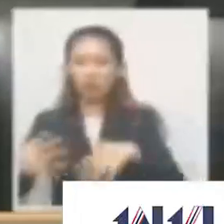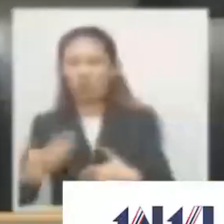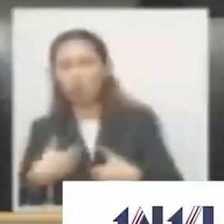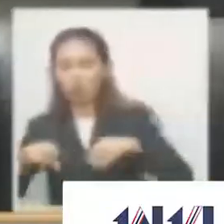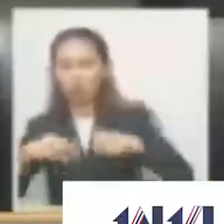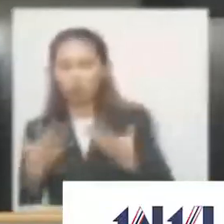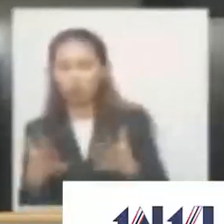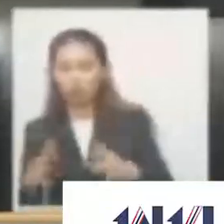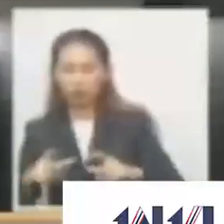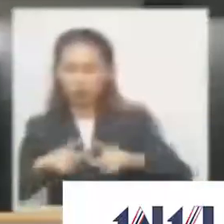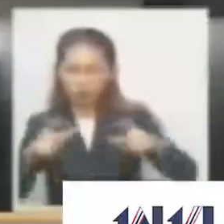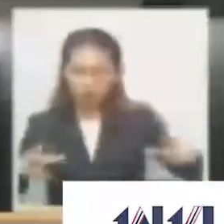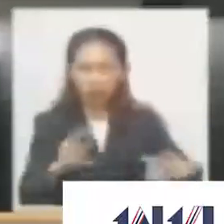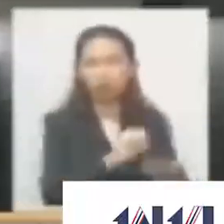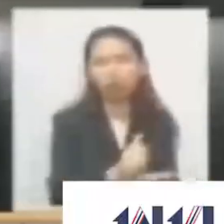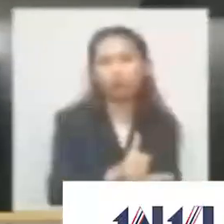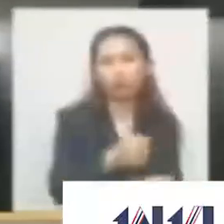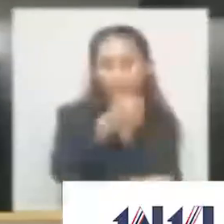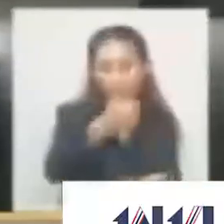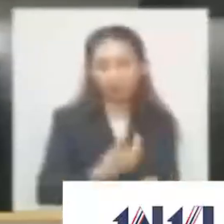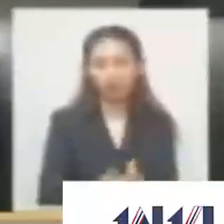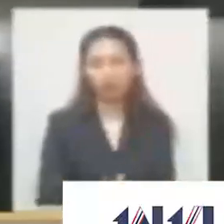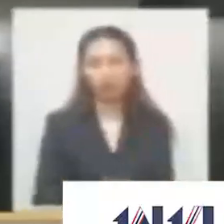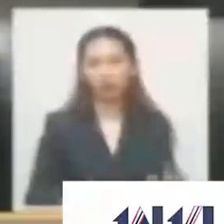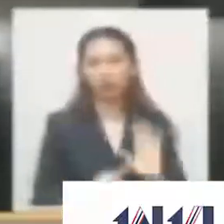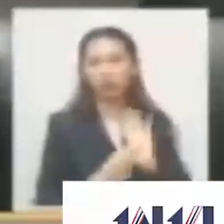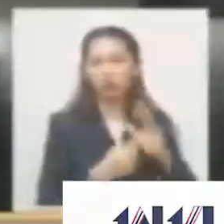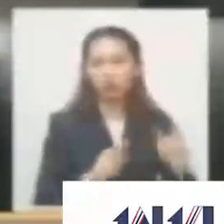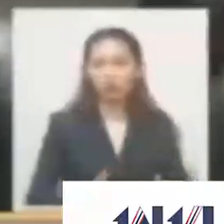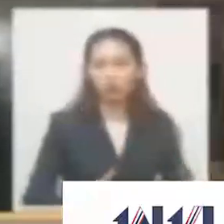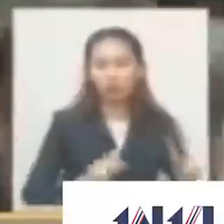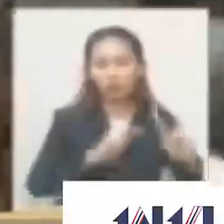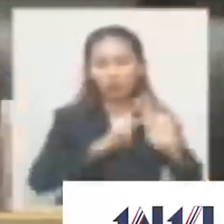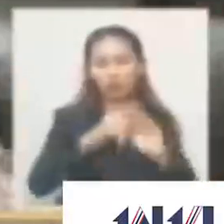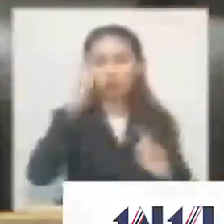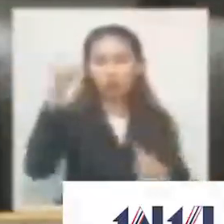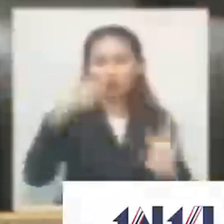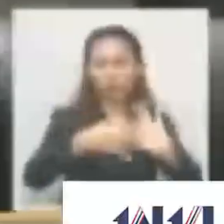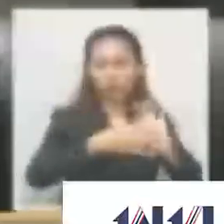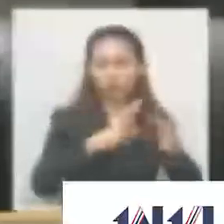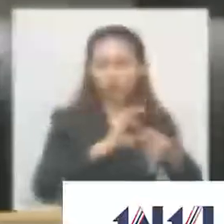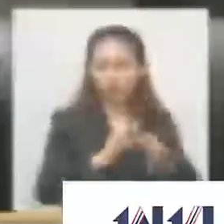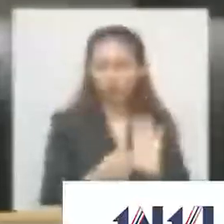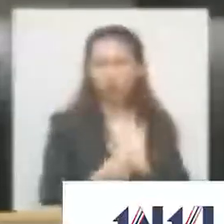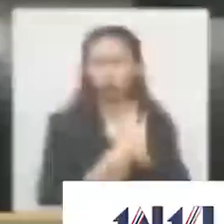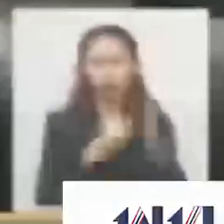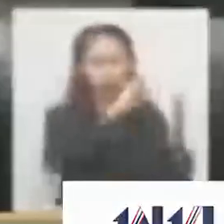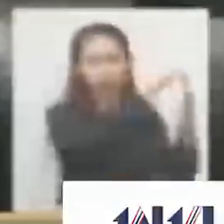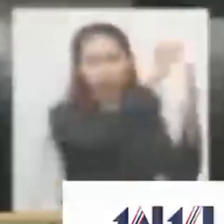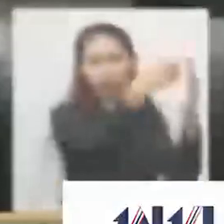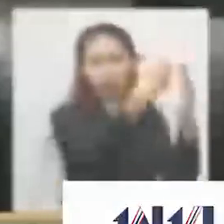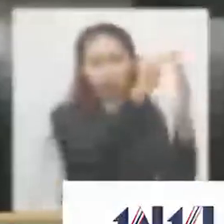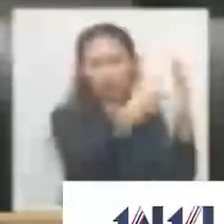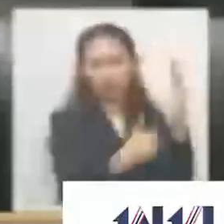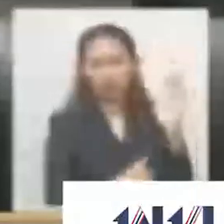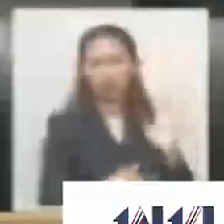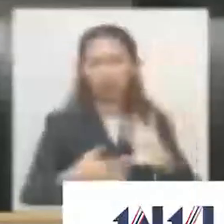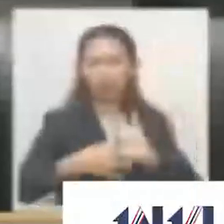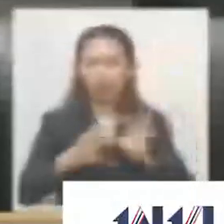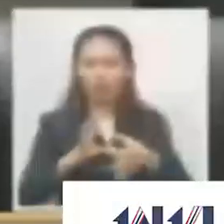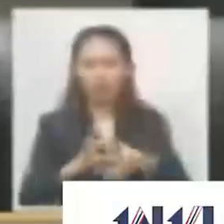ท่องเที่ยวและกีฬาวันนี้กีฬาต่างจังหวัดเงียบมากครับไม่รู้เกิดอะไรขึ้นที่ดังๆคือกีฬาครับกีฬาเรื่อง